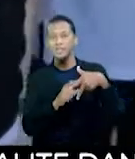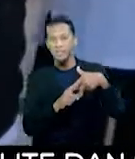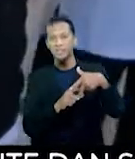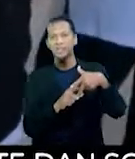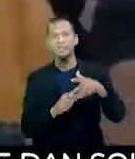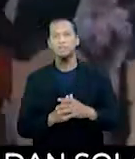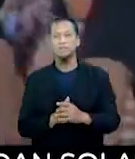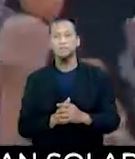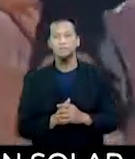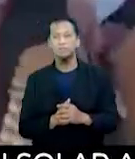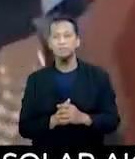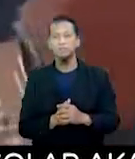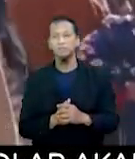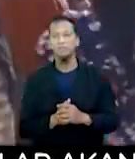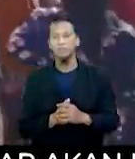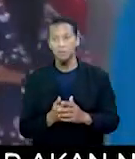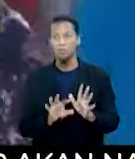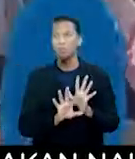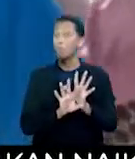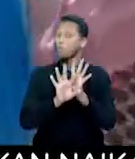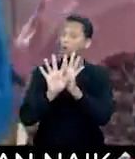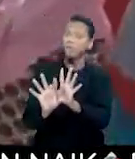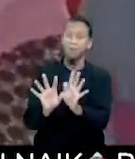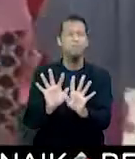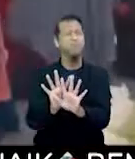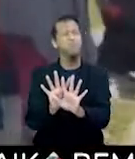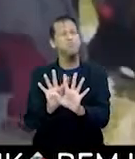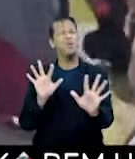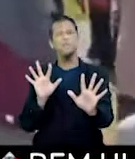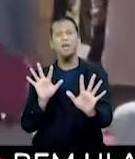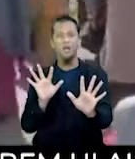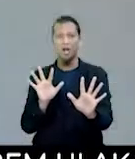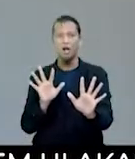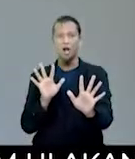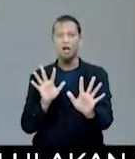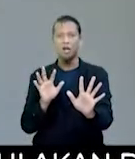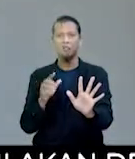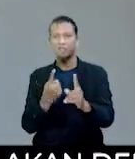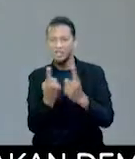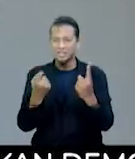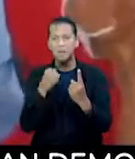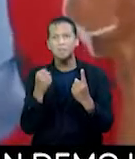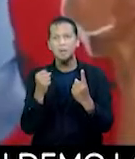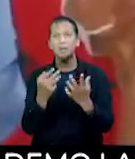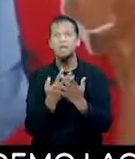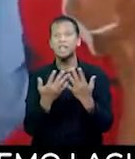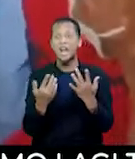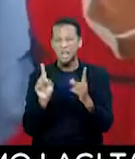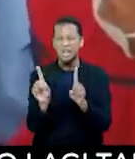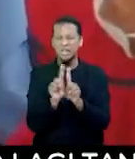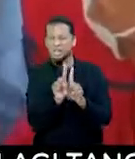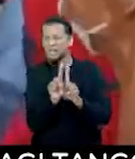Banyaknya warga calon penerima bantuan yang hadir membuat kerumunan tak dapat terhindarkan. Sejumlah warga bahkan terlibat saling dorong dengan petugas